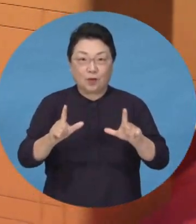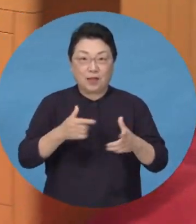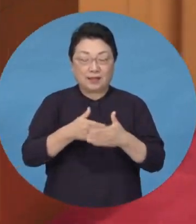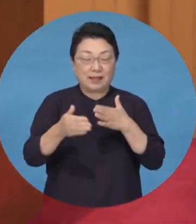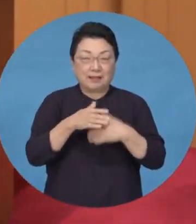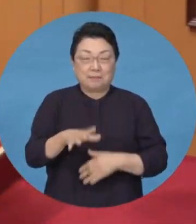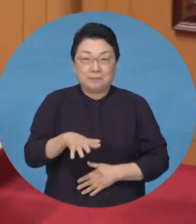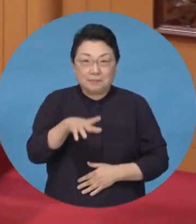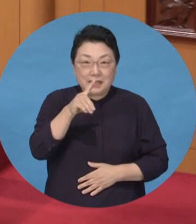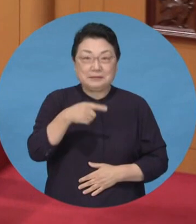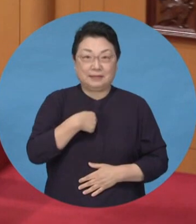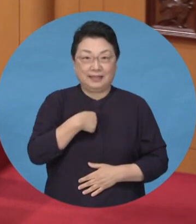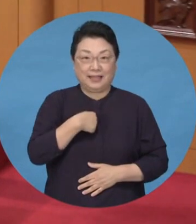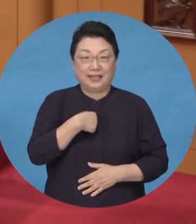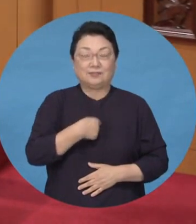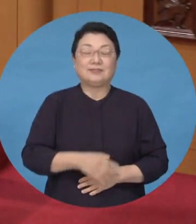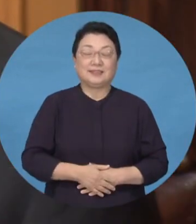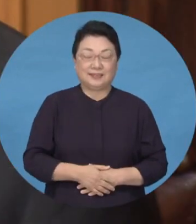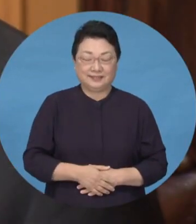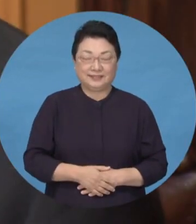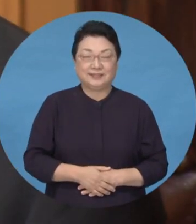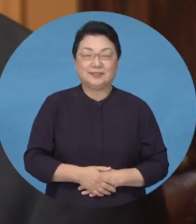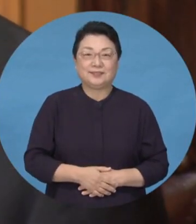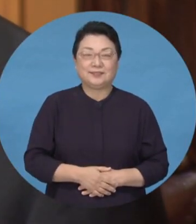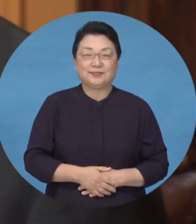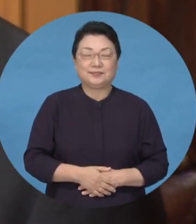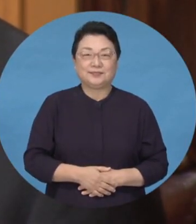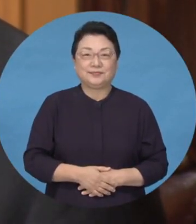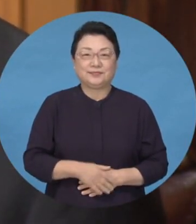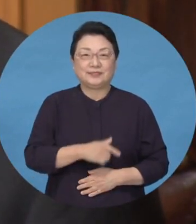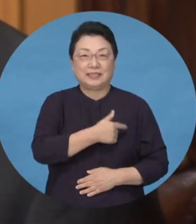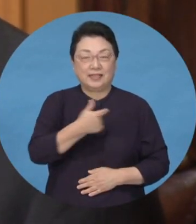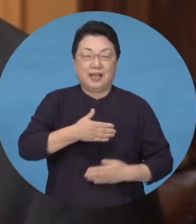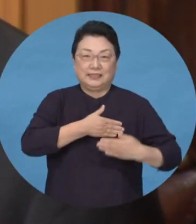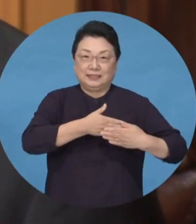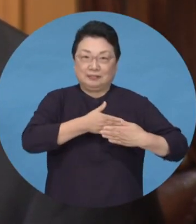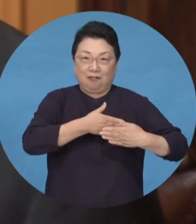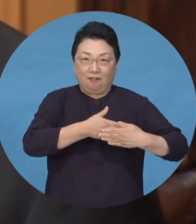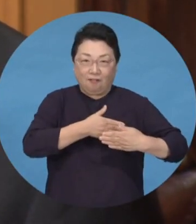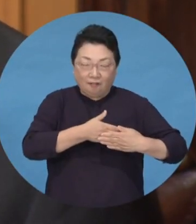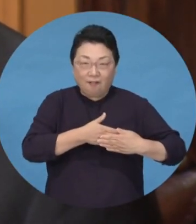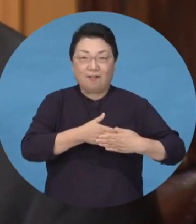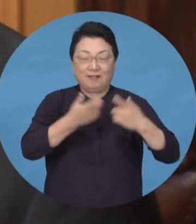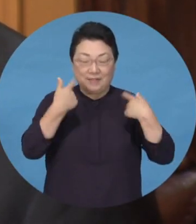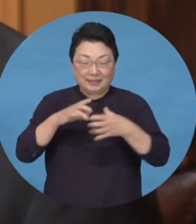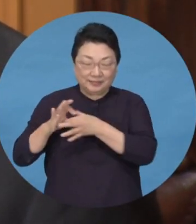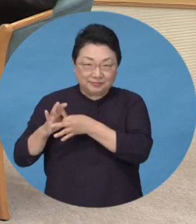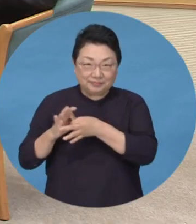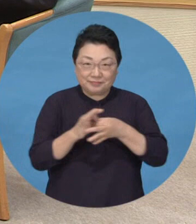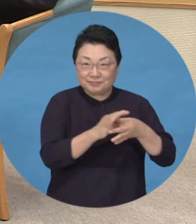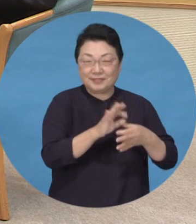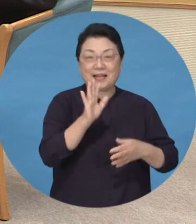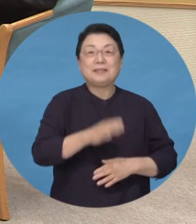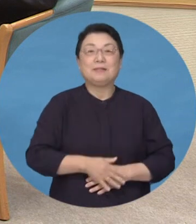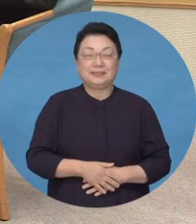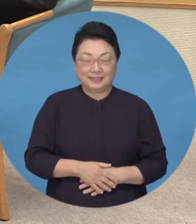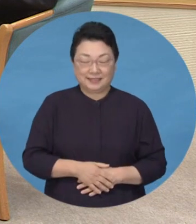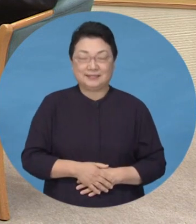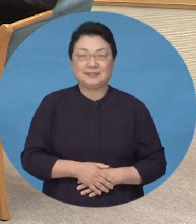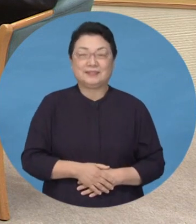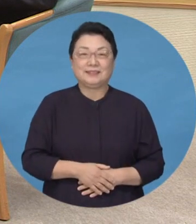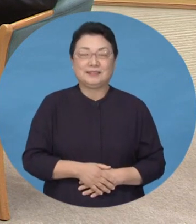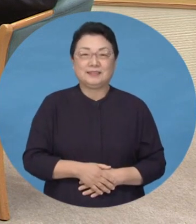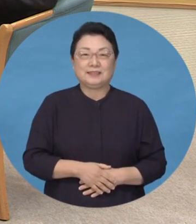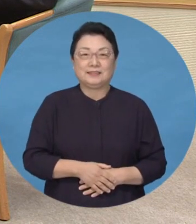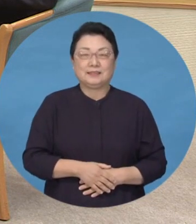経験でもありましたしまあそういう意味ではの大変緊張が続く毎日でしたこれまでその